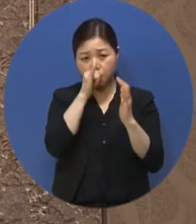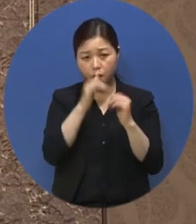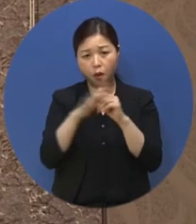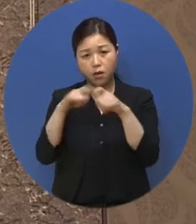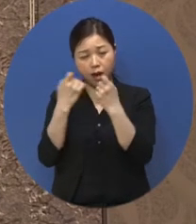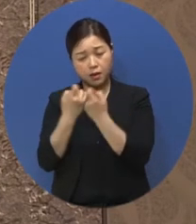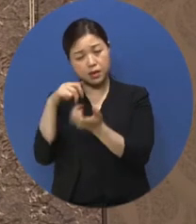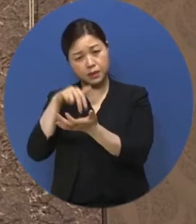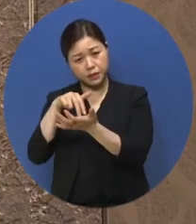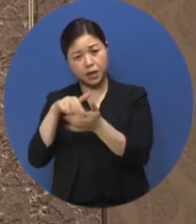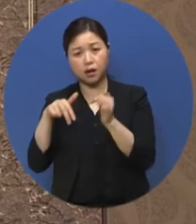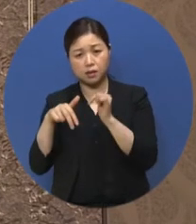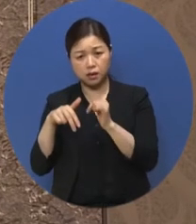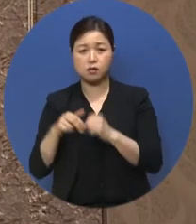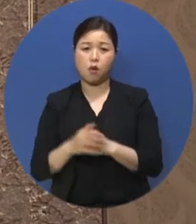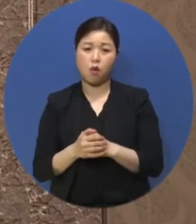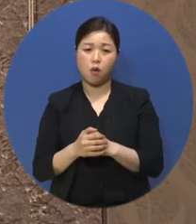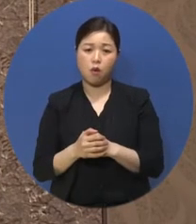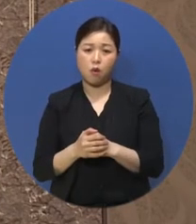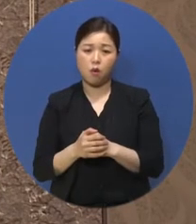개인한테도 네.